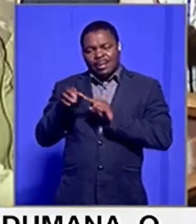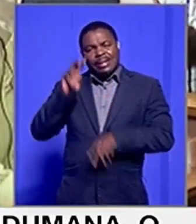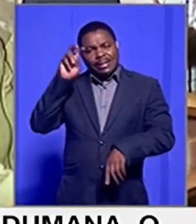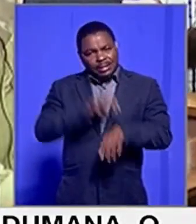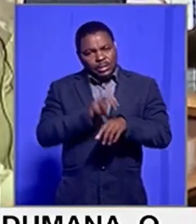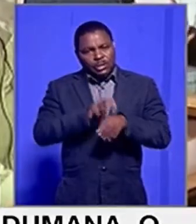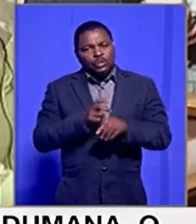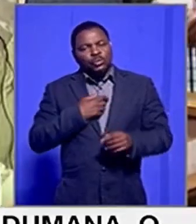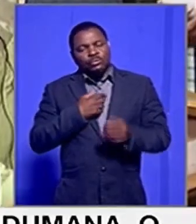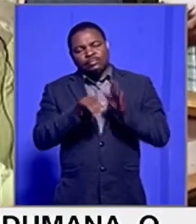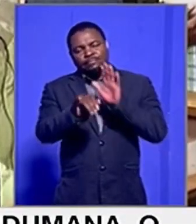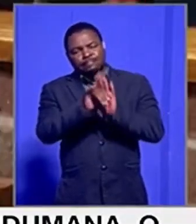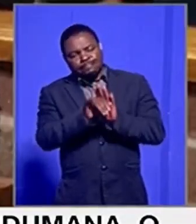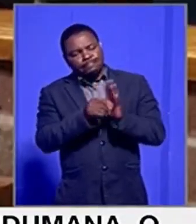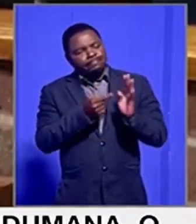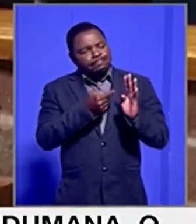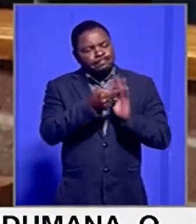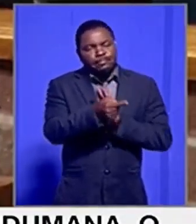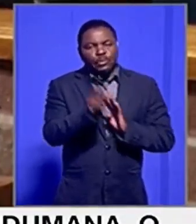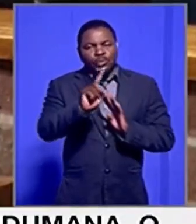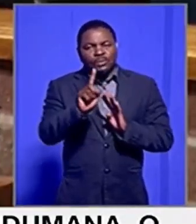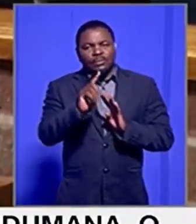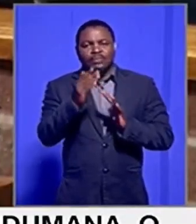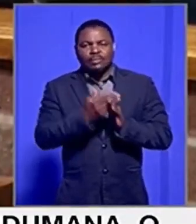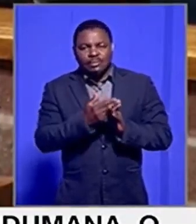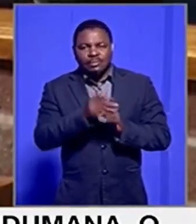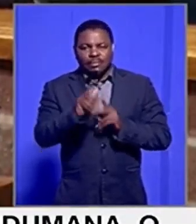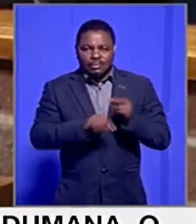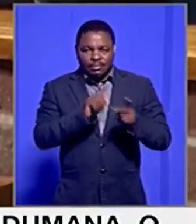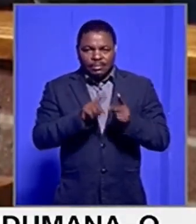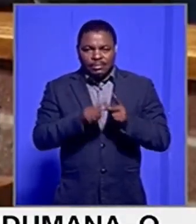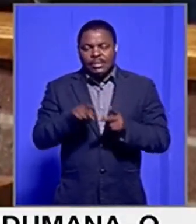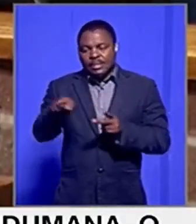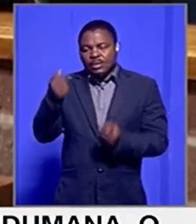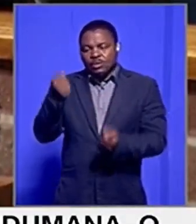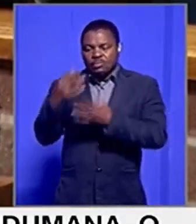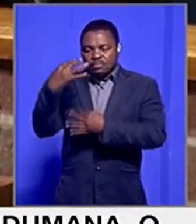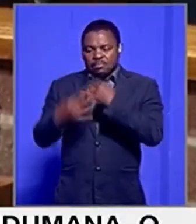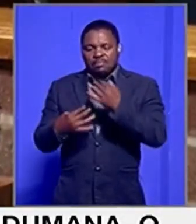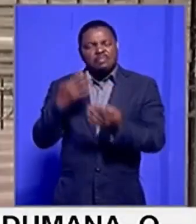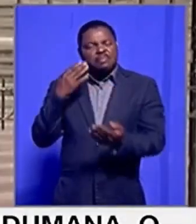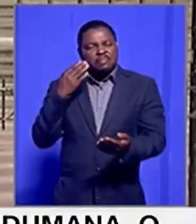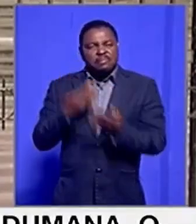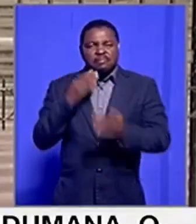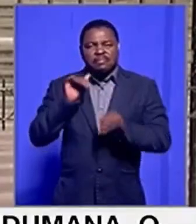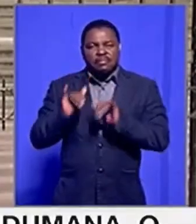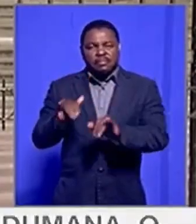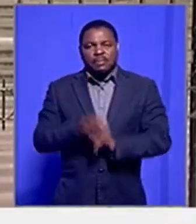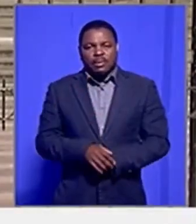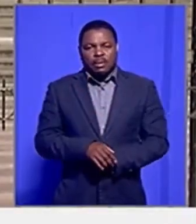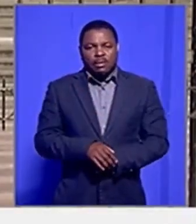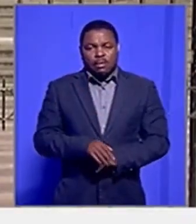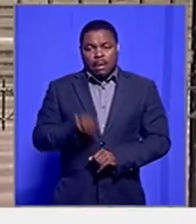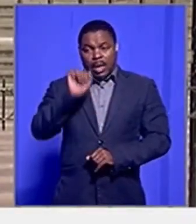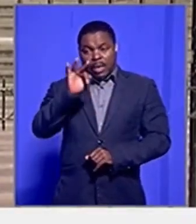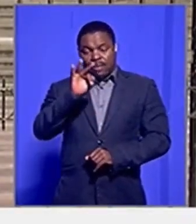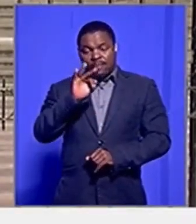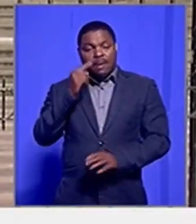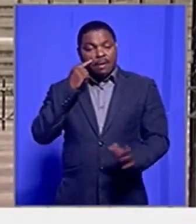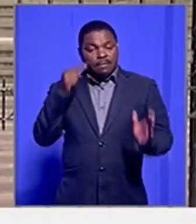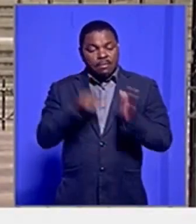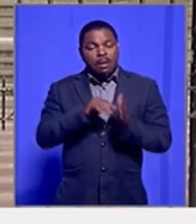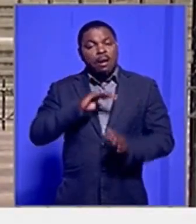supa molato wa balatofadiwa mme bone ba tla lebanwa ke katlholo ya kgolegelo. Haeba e le hore ho na le bopaki bo felletseng